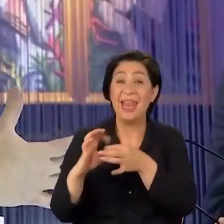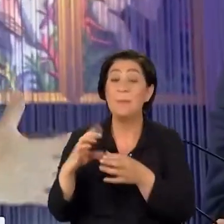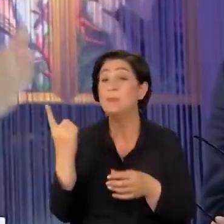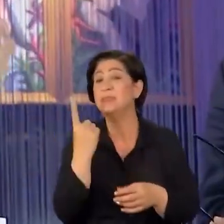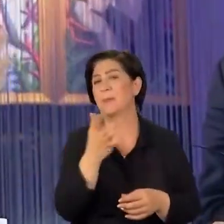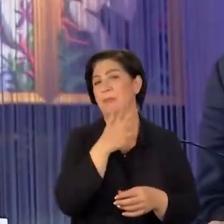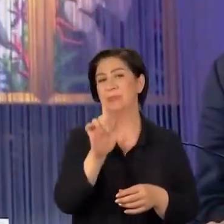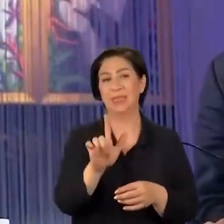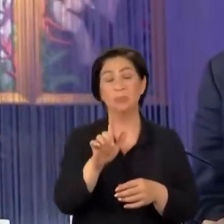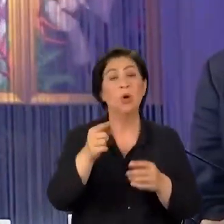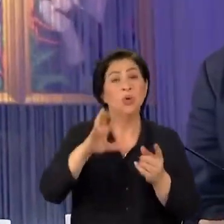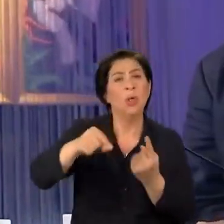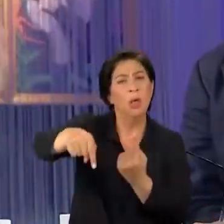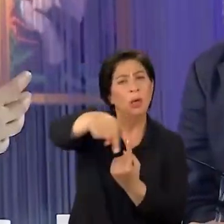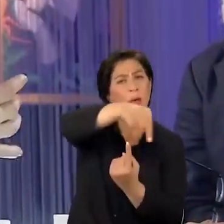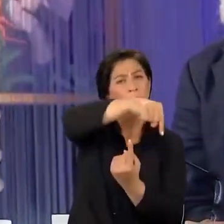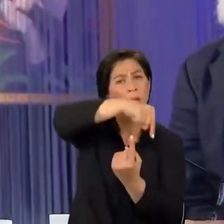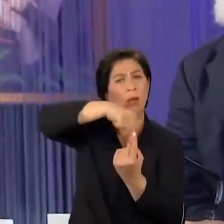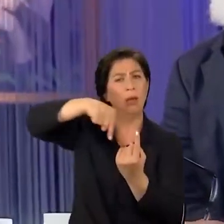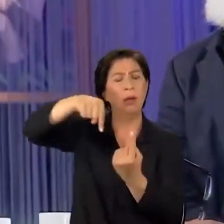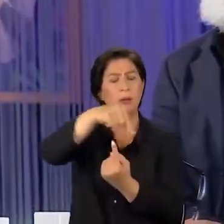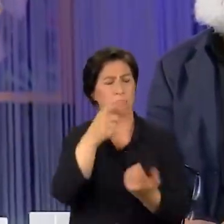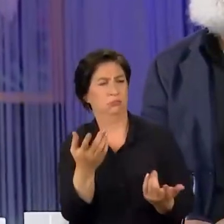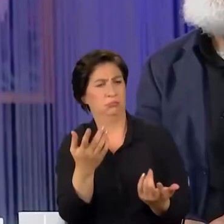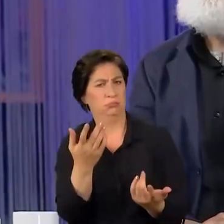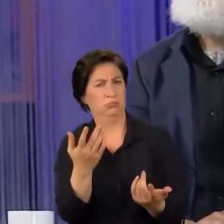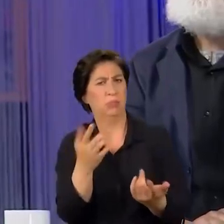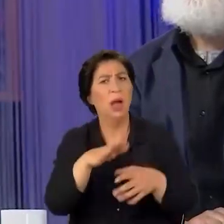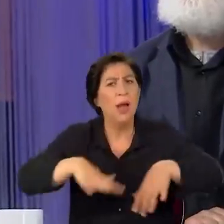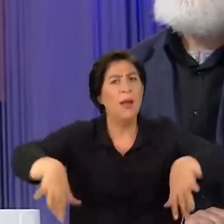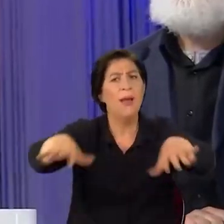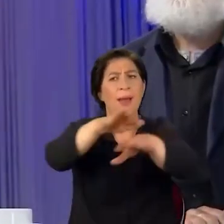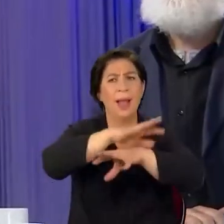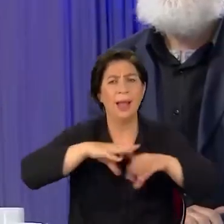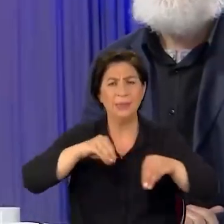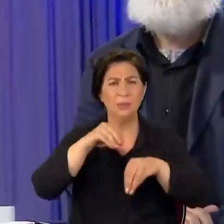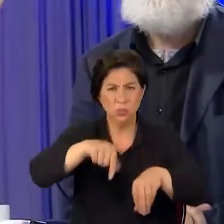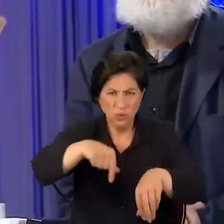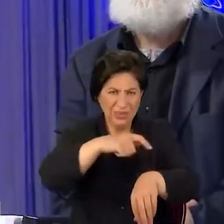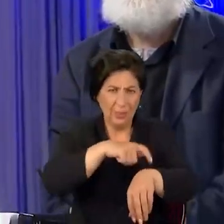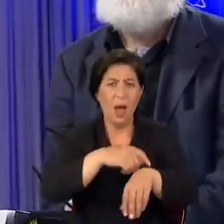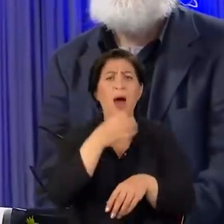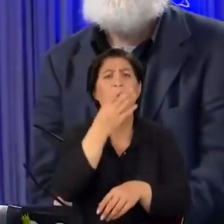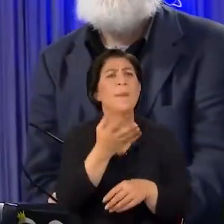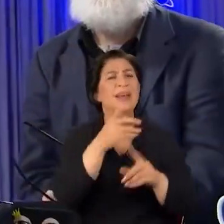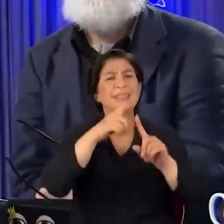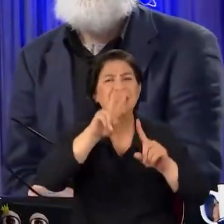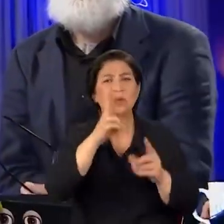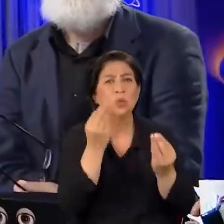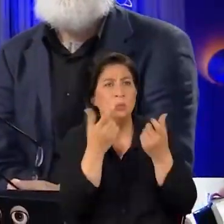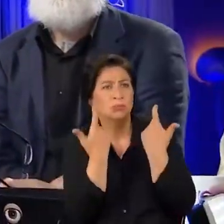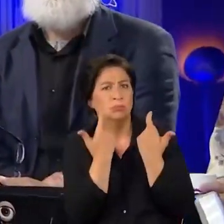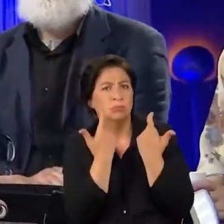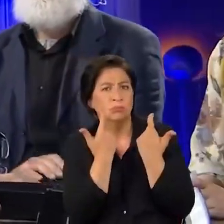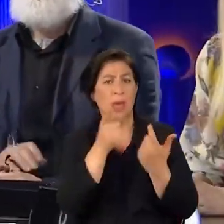bilmemiz gerekiyor. Evet. Çünkü dönüp dolaşıp şuna bakıyorum. Herkes şu sıralarda haber kanallarıyla çok ilgili.